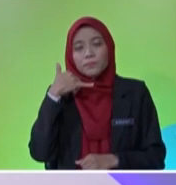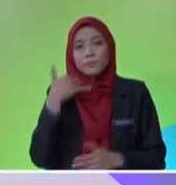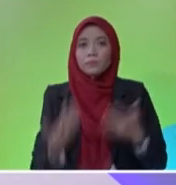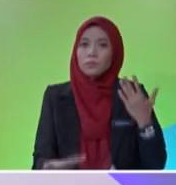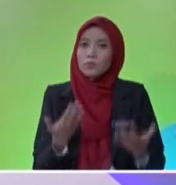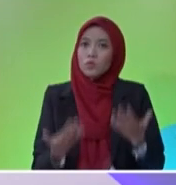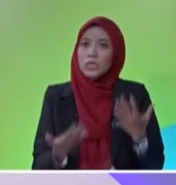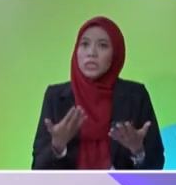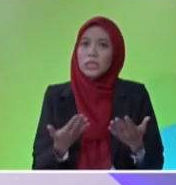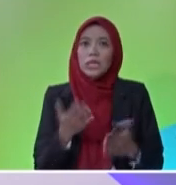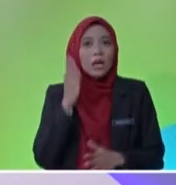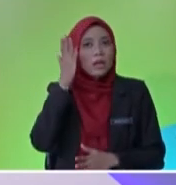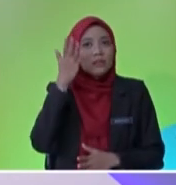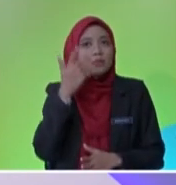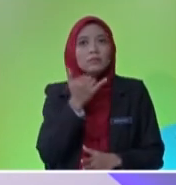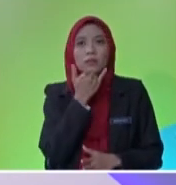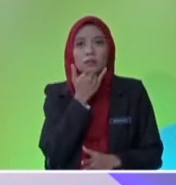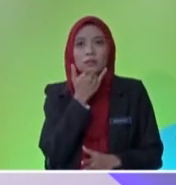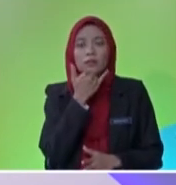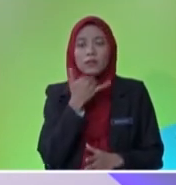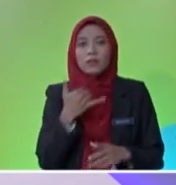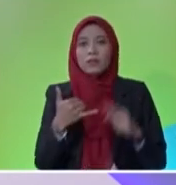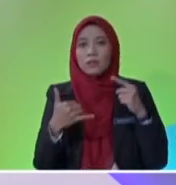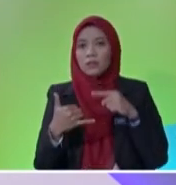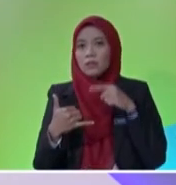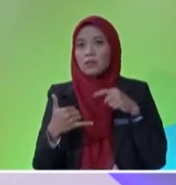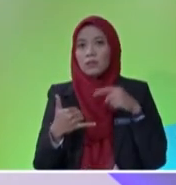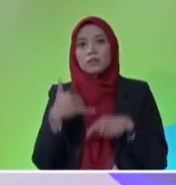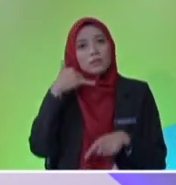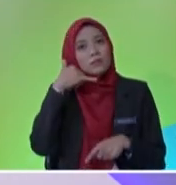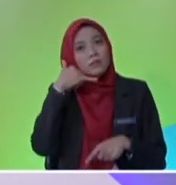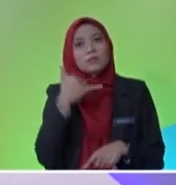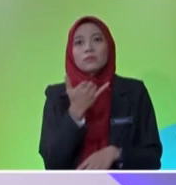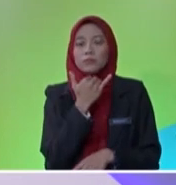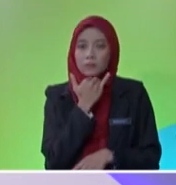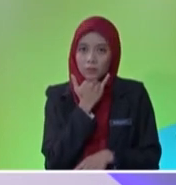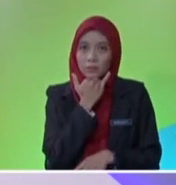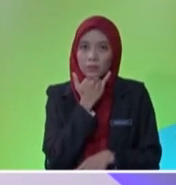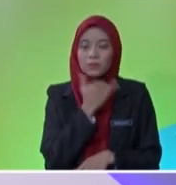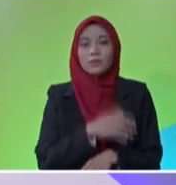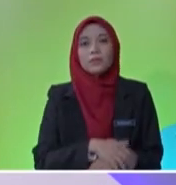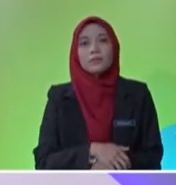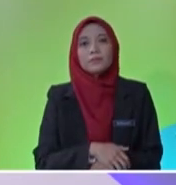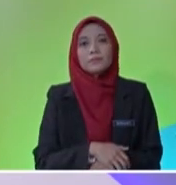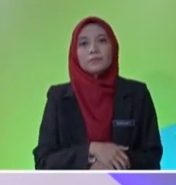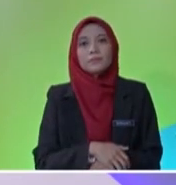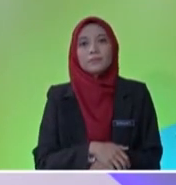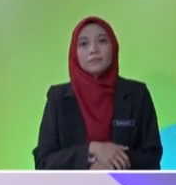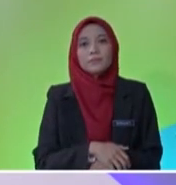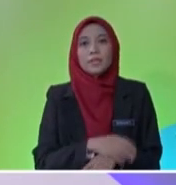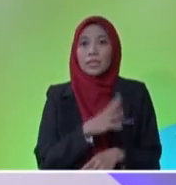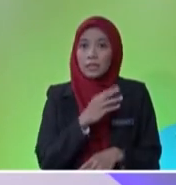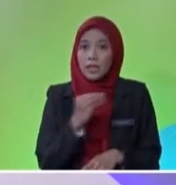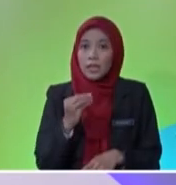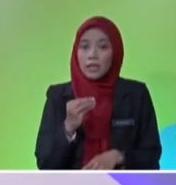mungkin akan tekan sebab kadang nggak tahulah dia bukan tahu apapun metode jadi tekan nanti a terdiri